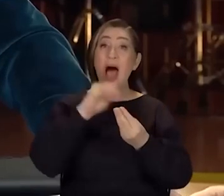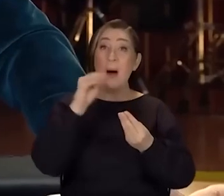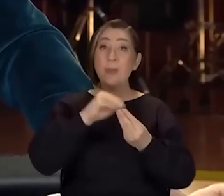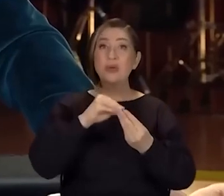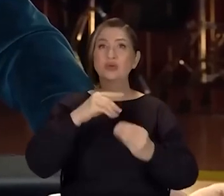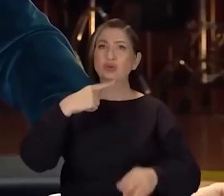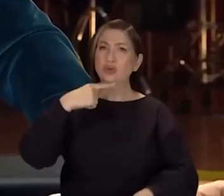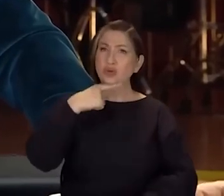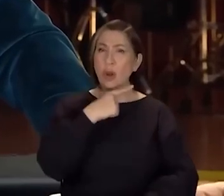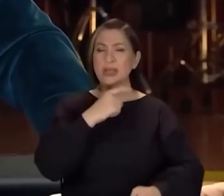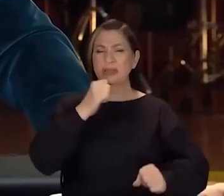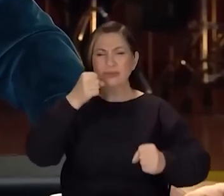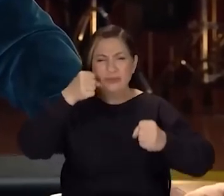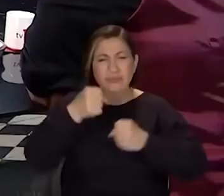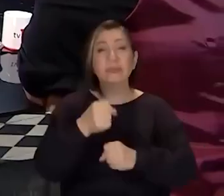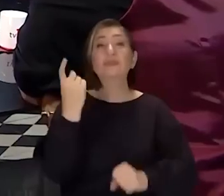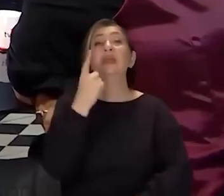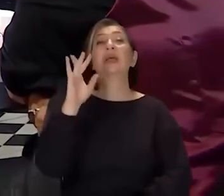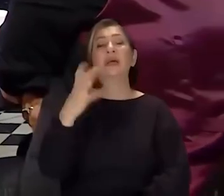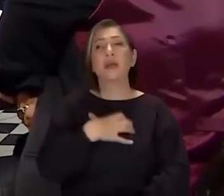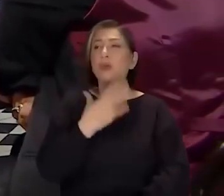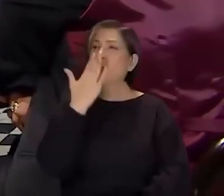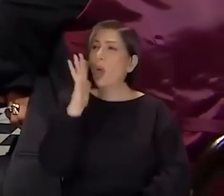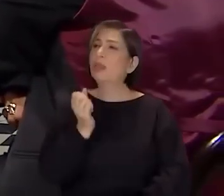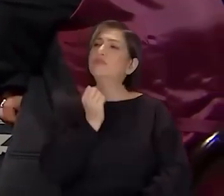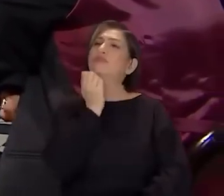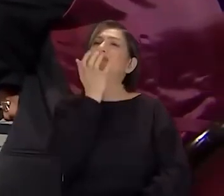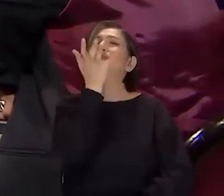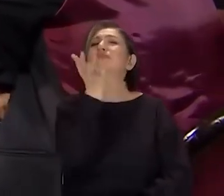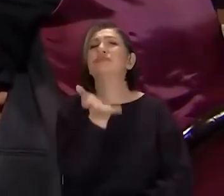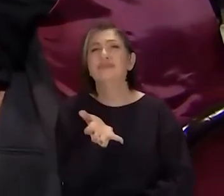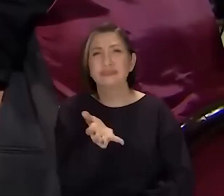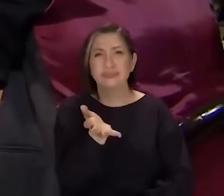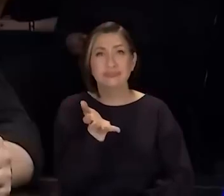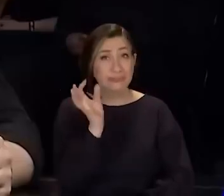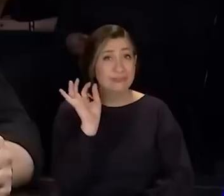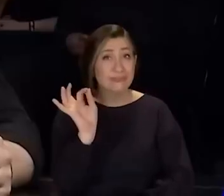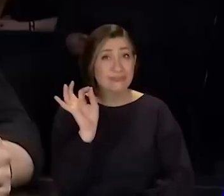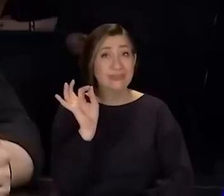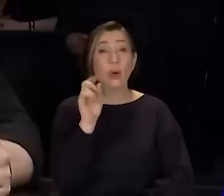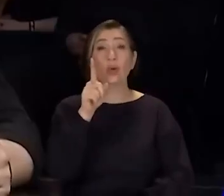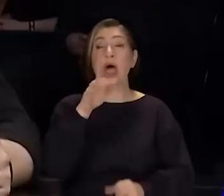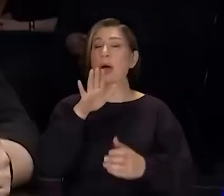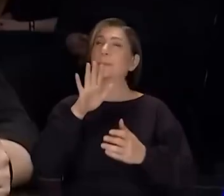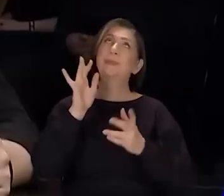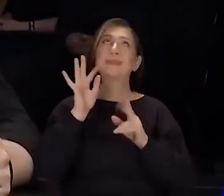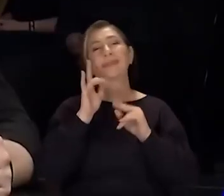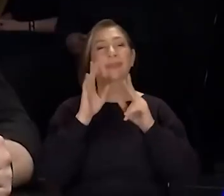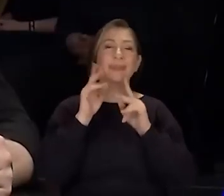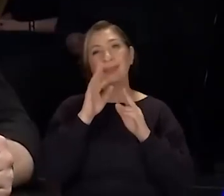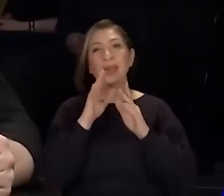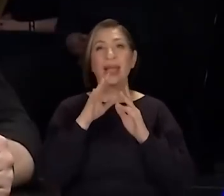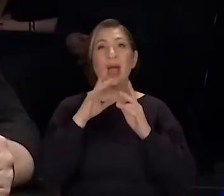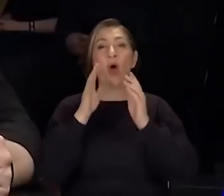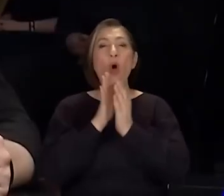abartılı, zorlamalı, debelenmeli bir şey değil bu. Senden böyle geliyor. Aynen. O ona şey ne dedi? Ödüllü